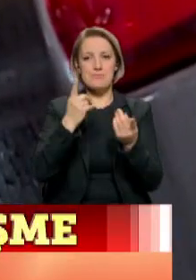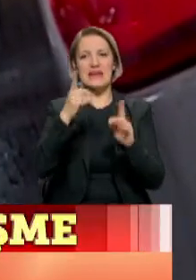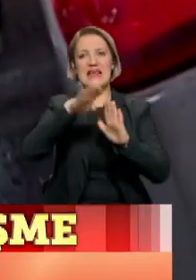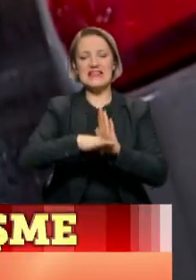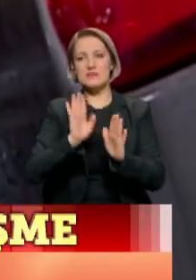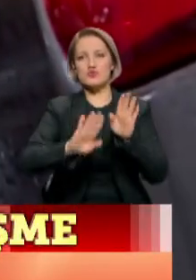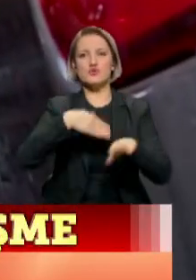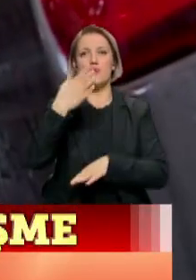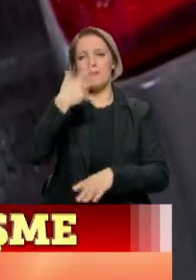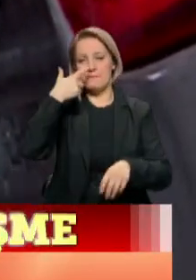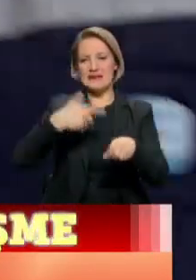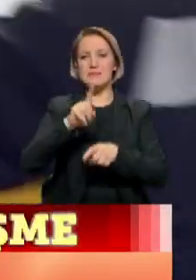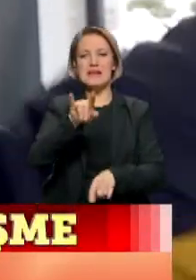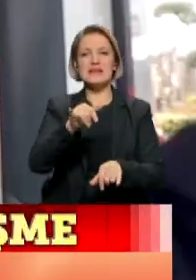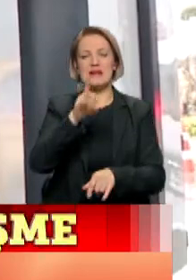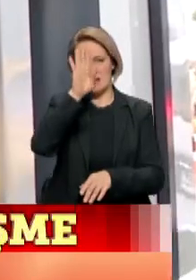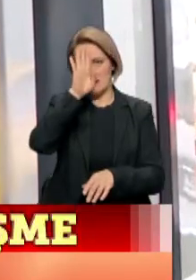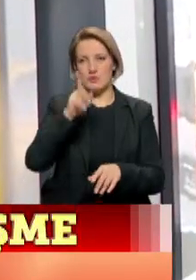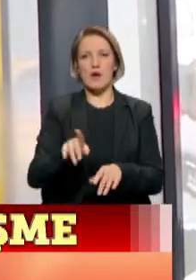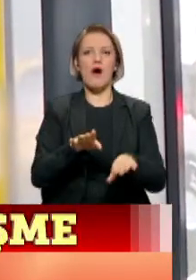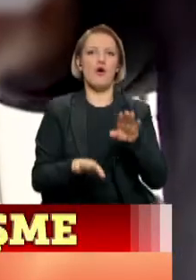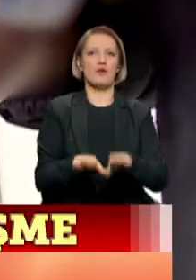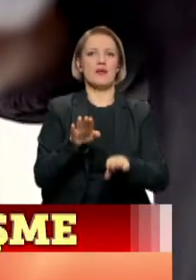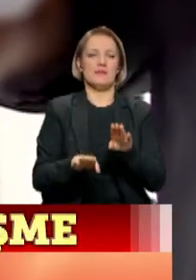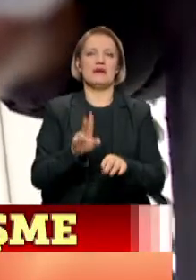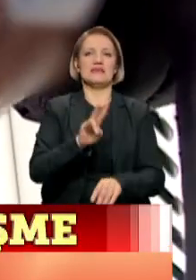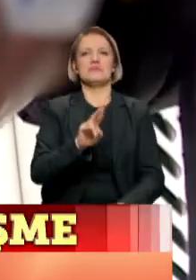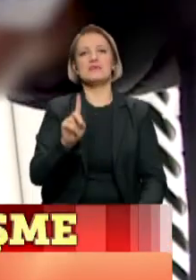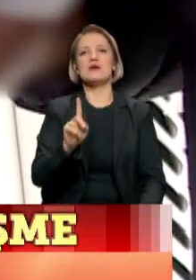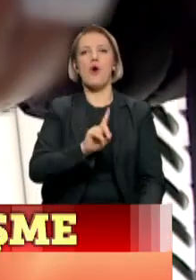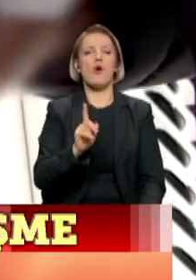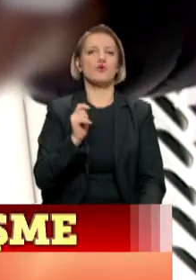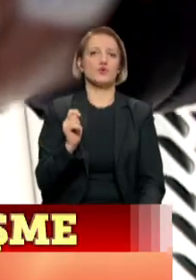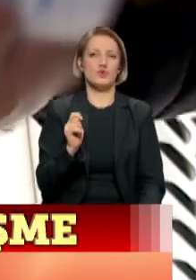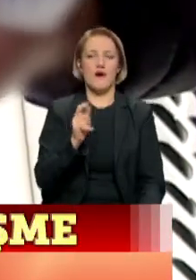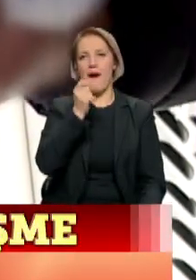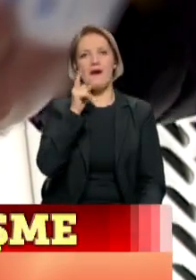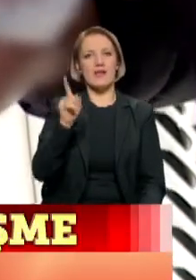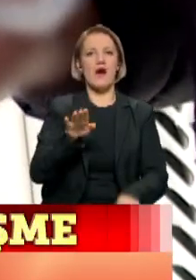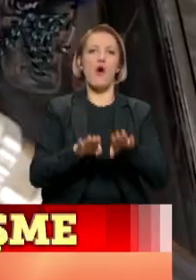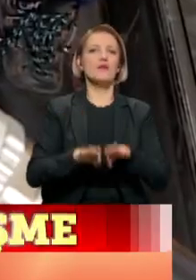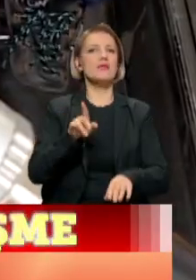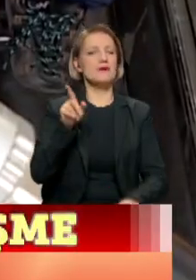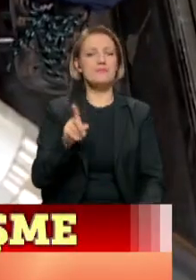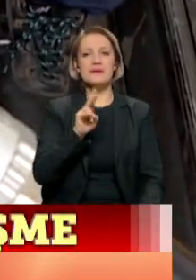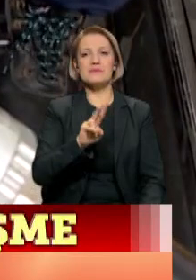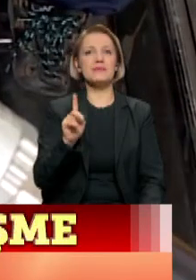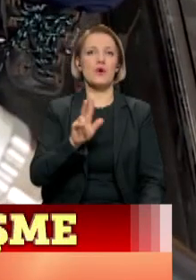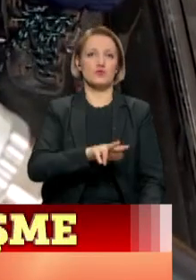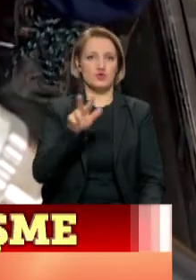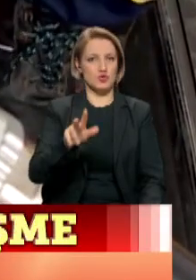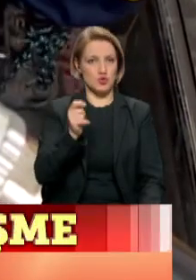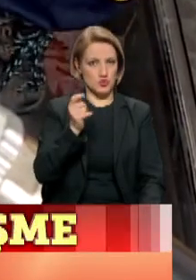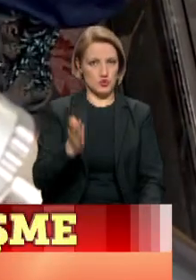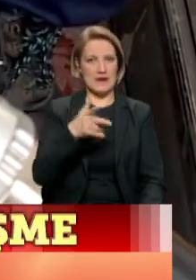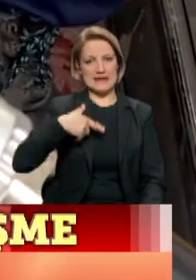bir indirim sonrası Benzinin litresi İstanbul'da ortalama 21 lira 10 kuruşa Ankara'da ortalama 21 lira 33